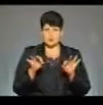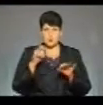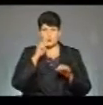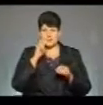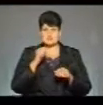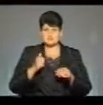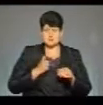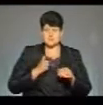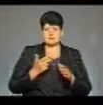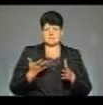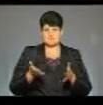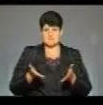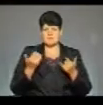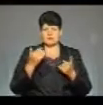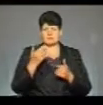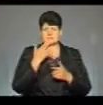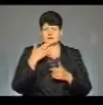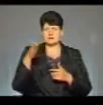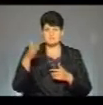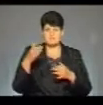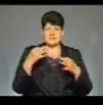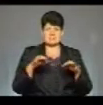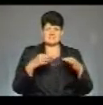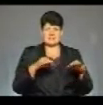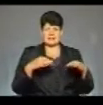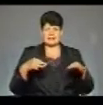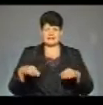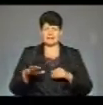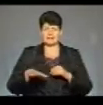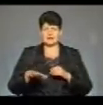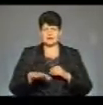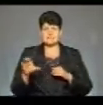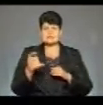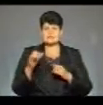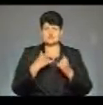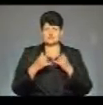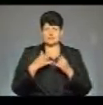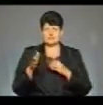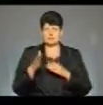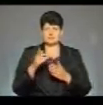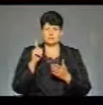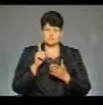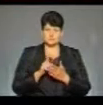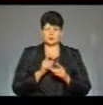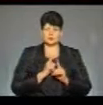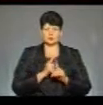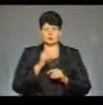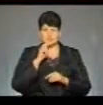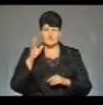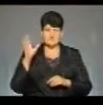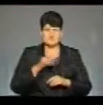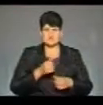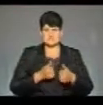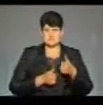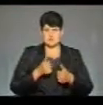бійці піднімають національну символіку на звільнених територіях. Синьо-жовтий стяг неодмінно супроводжує українців на всіх